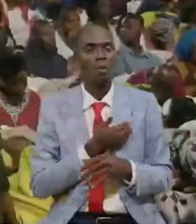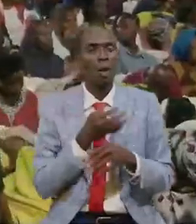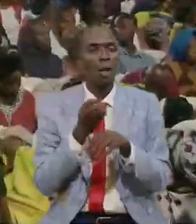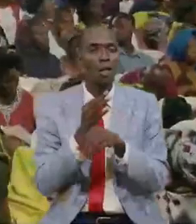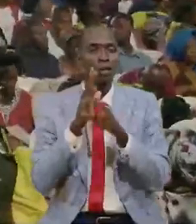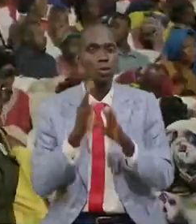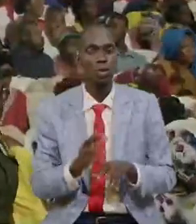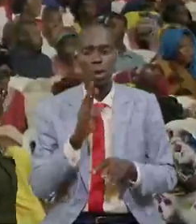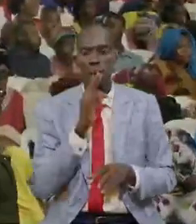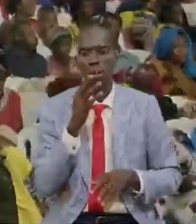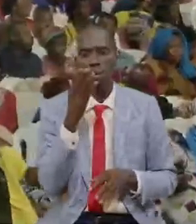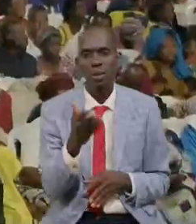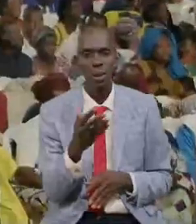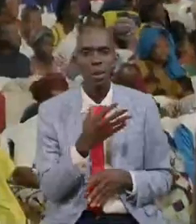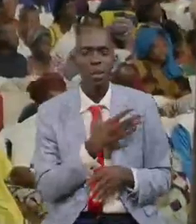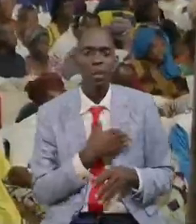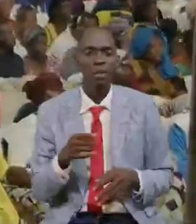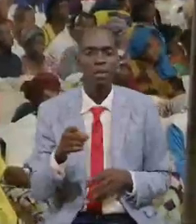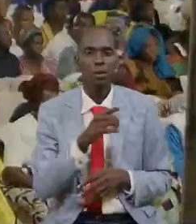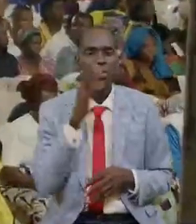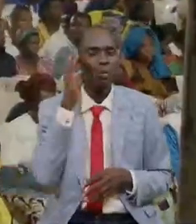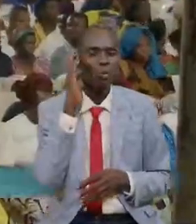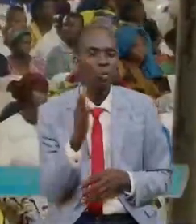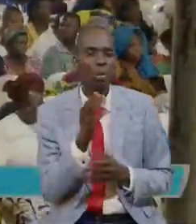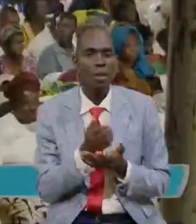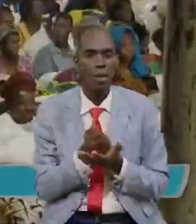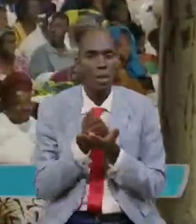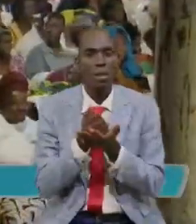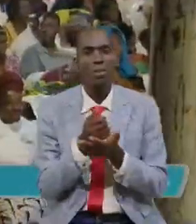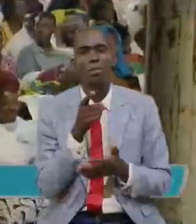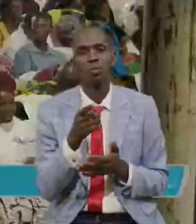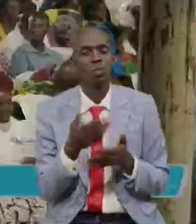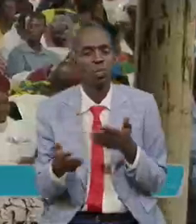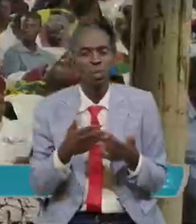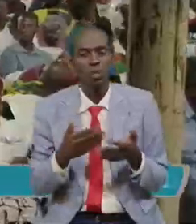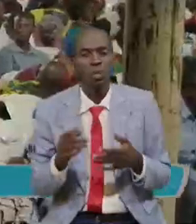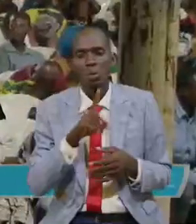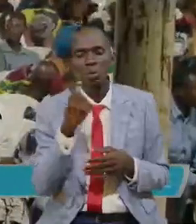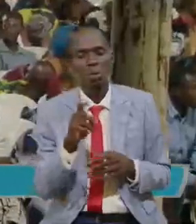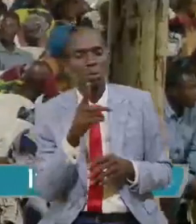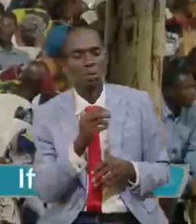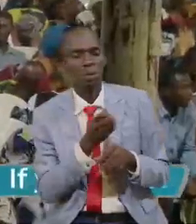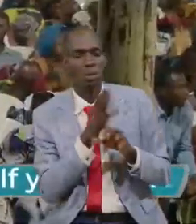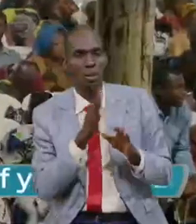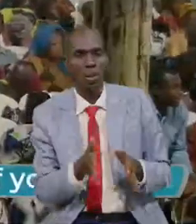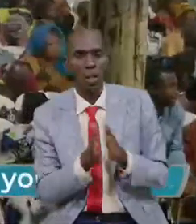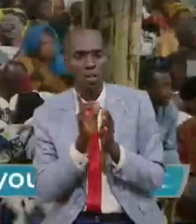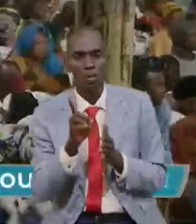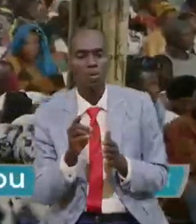Nos conseillers sont là. Ils vont vous aider. Quelle que soit la question qu'ils vous